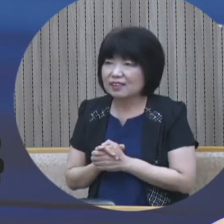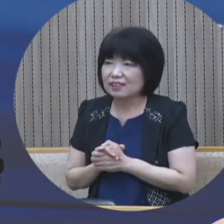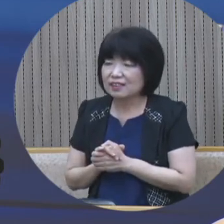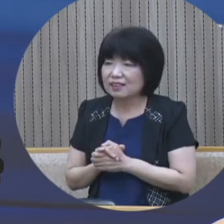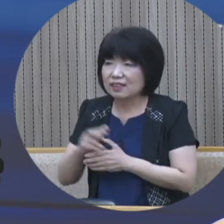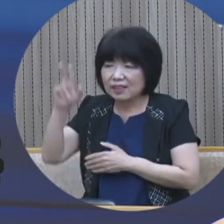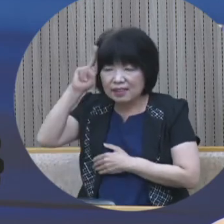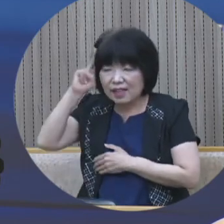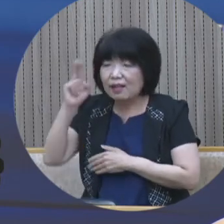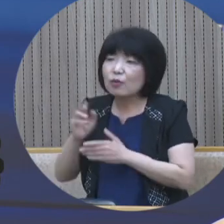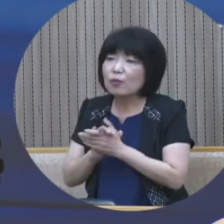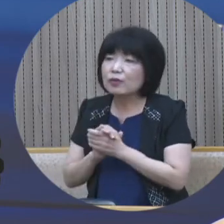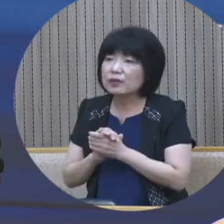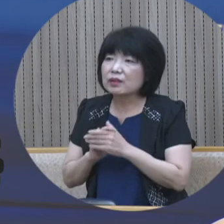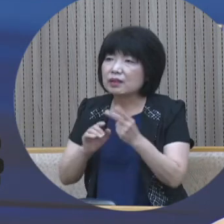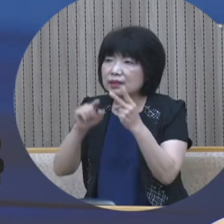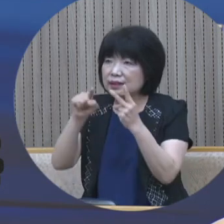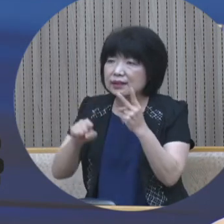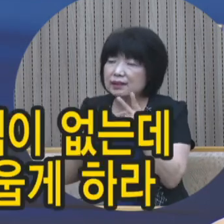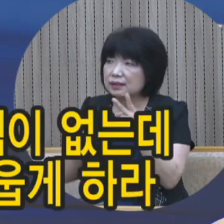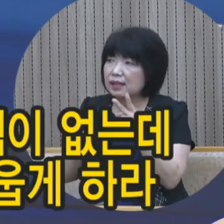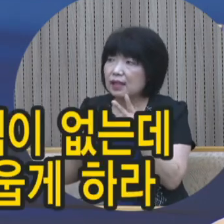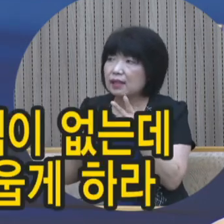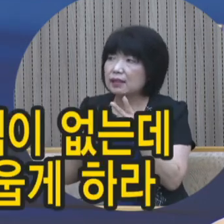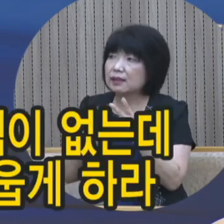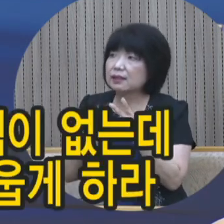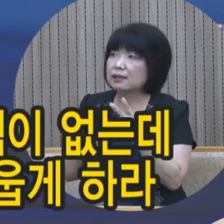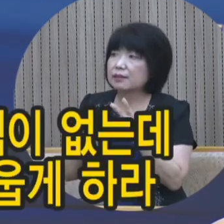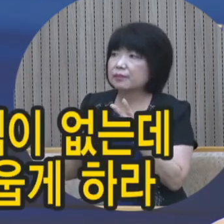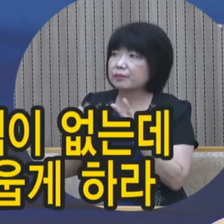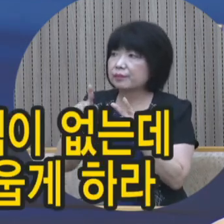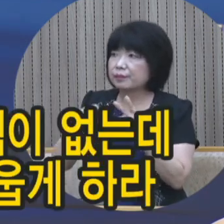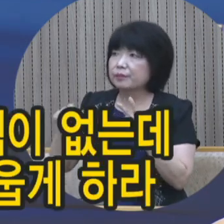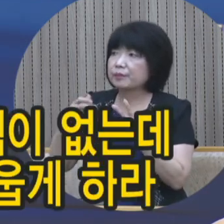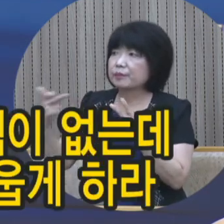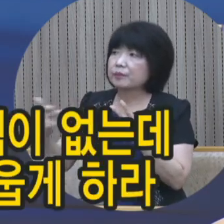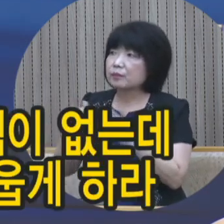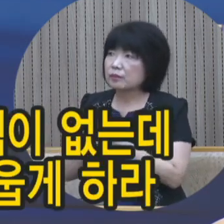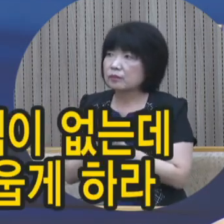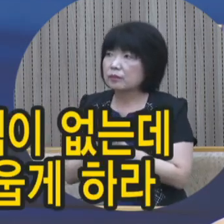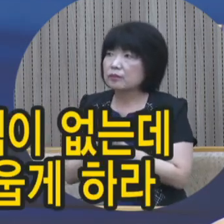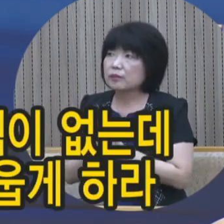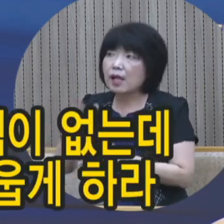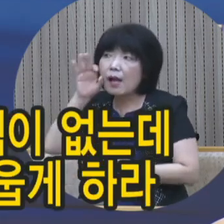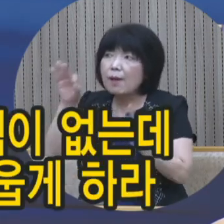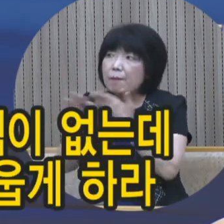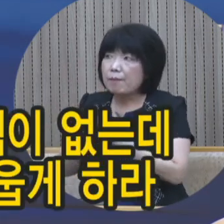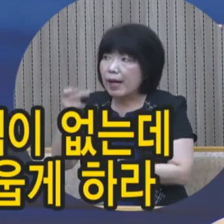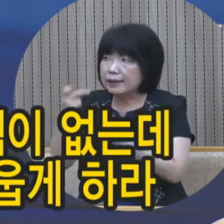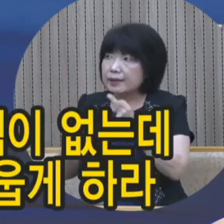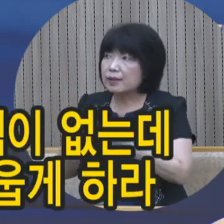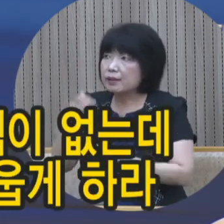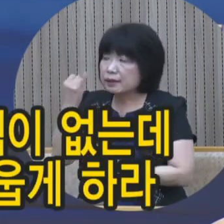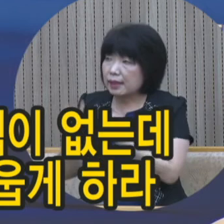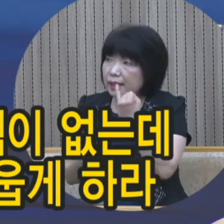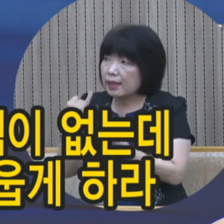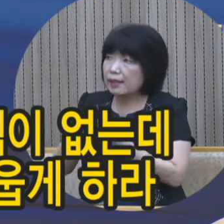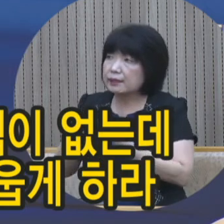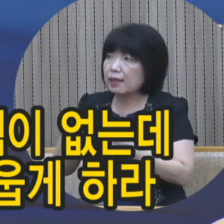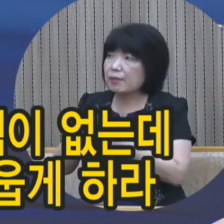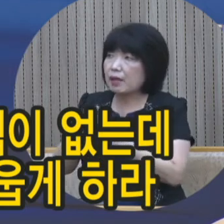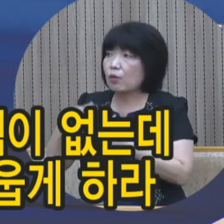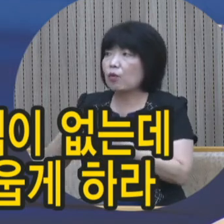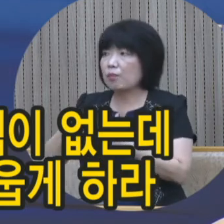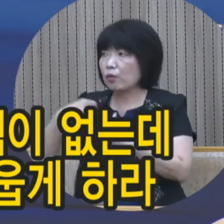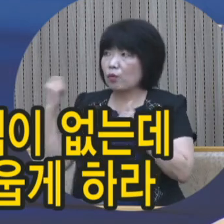야고보서 2장 15절로 17절 말씀을 우리가 한번 다 같이 읽어볼까요? 시작. 만일 형제나